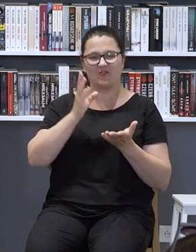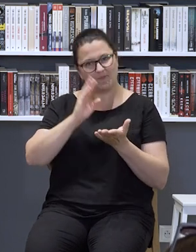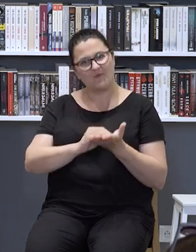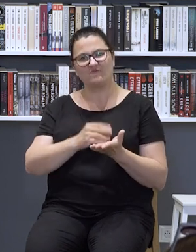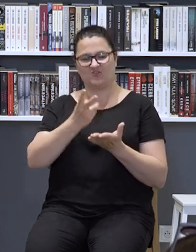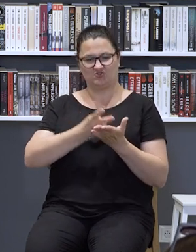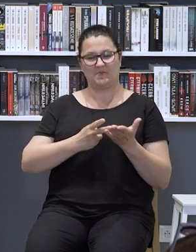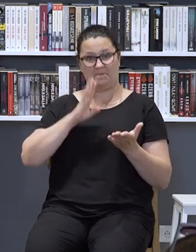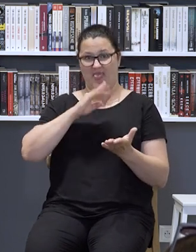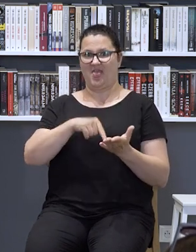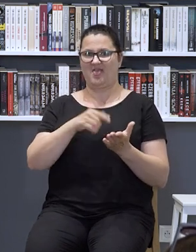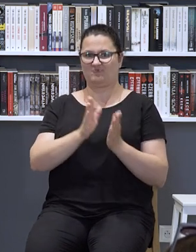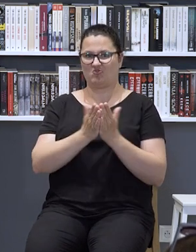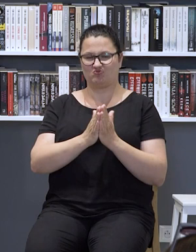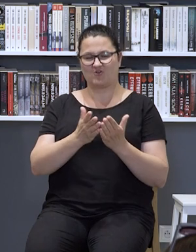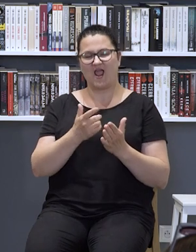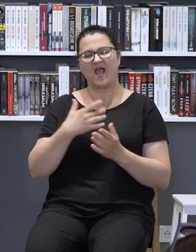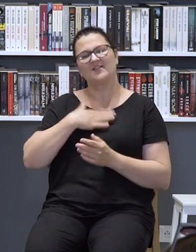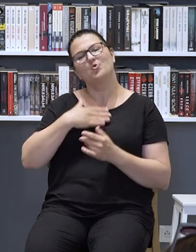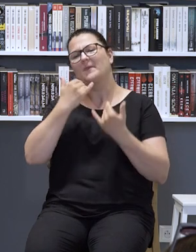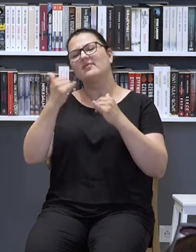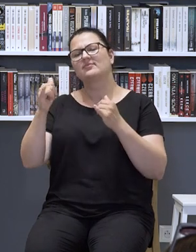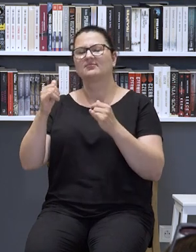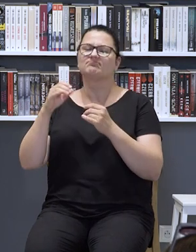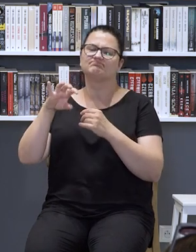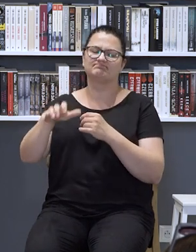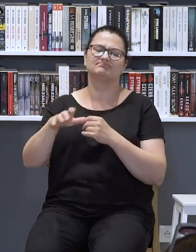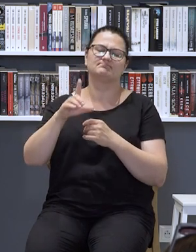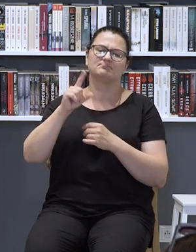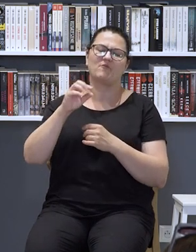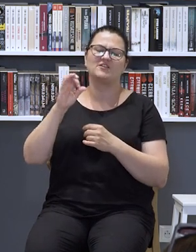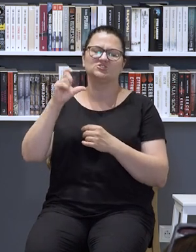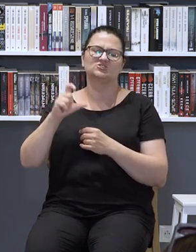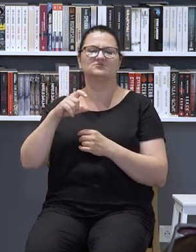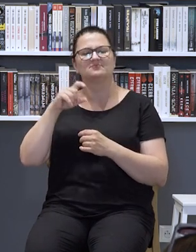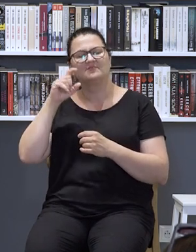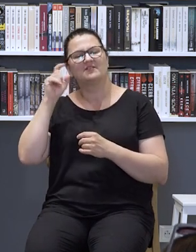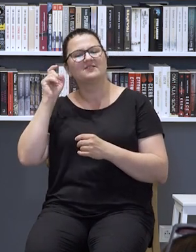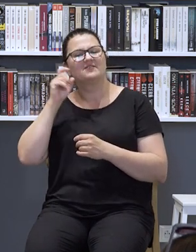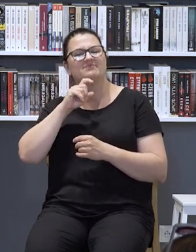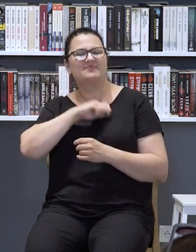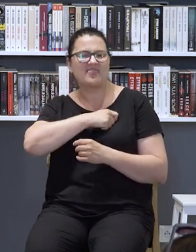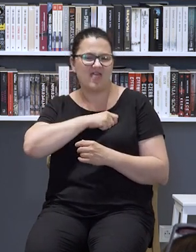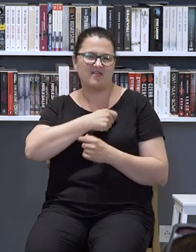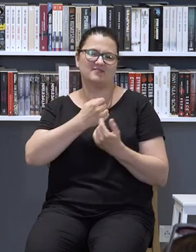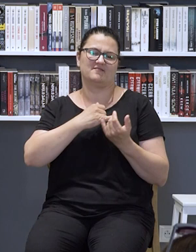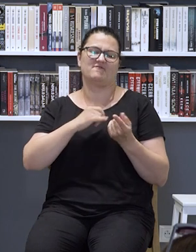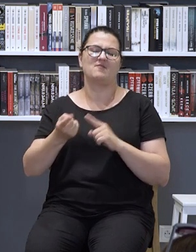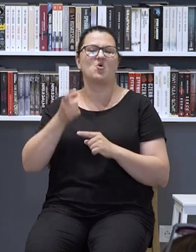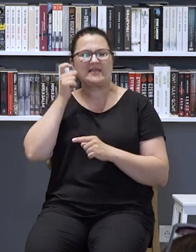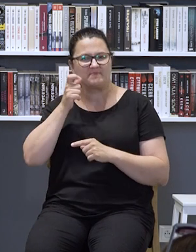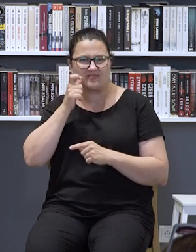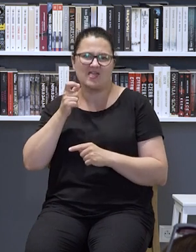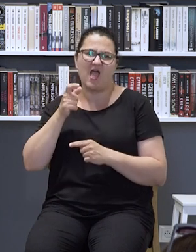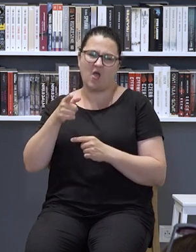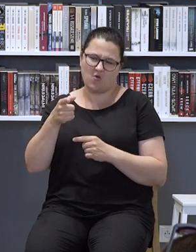które poza powieściami gatunkowymi typu detektywistyczna powieść lub kryminał, tak? One